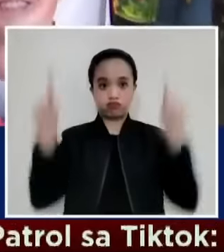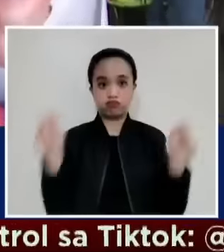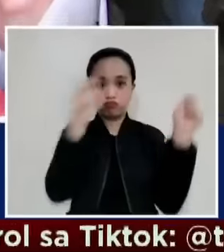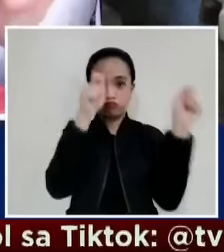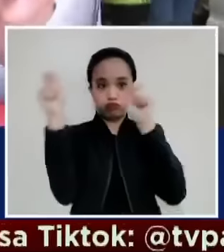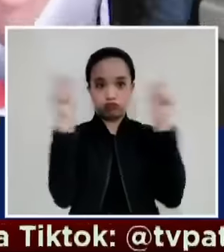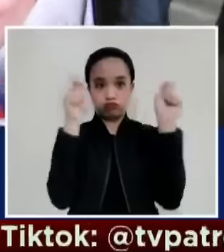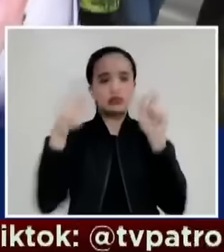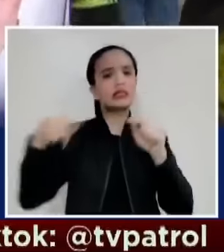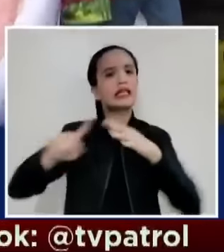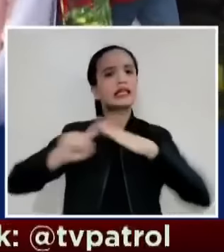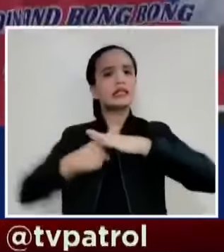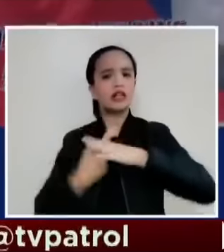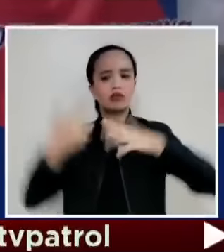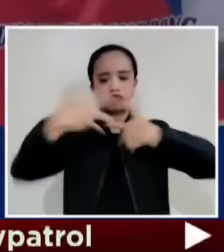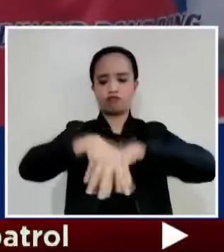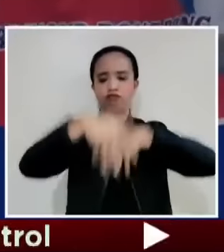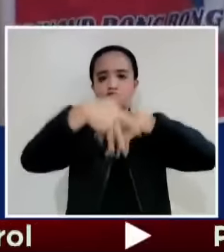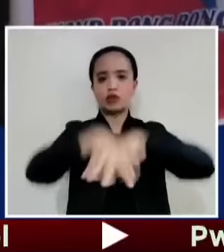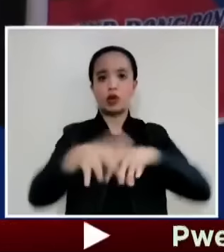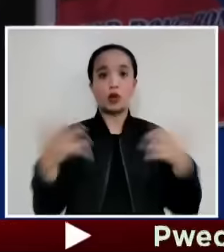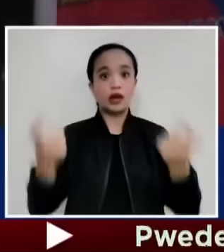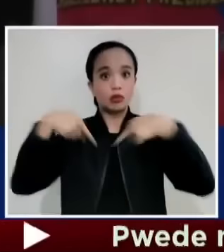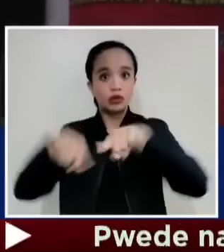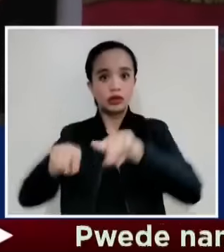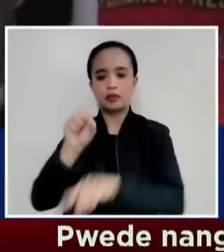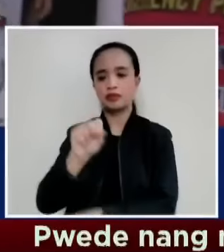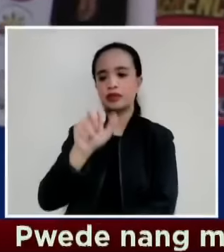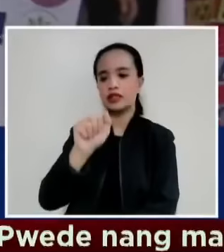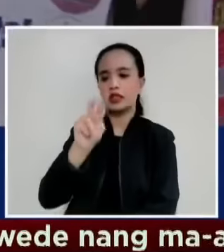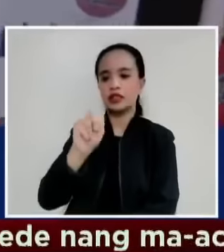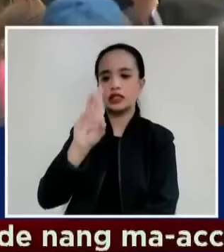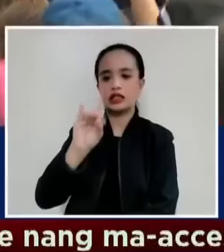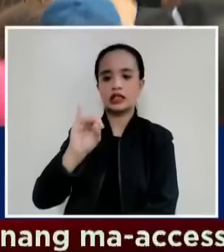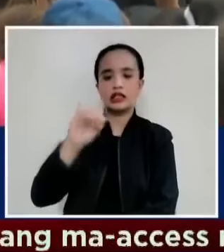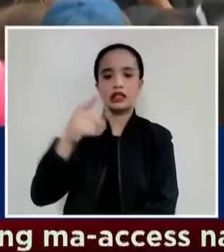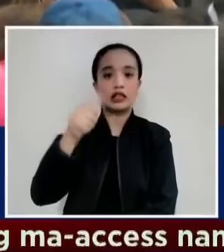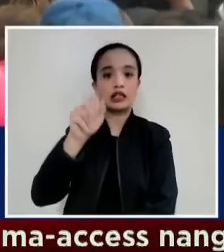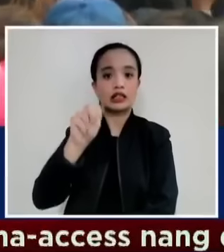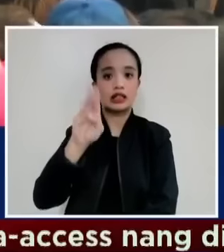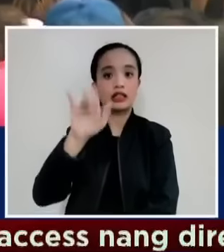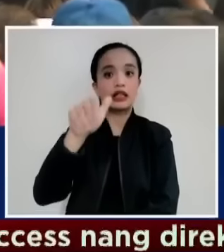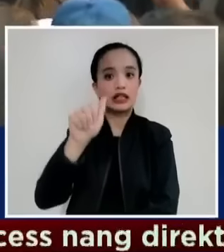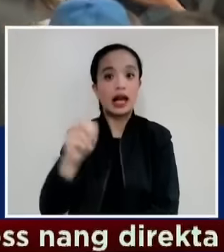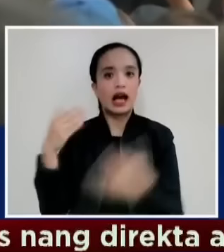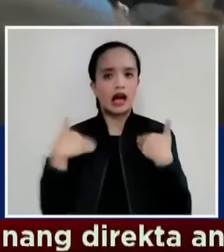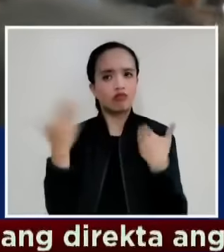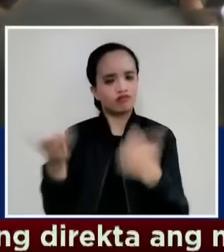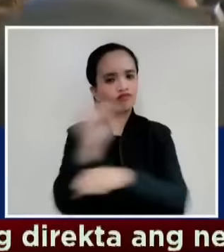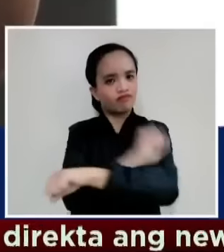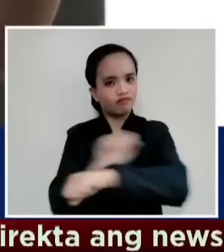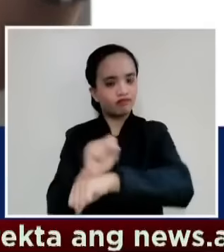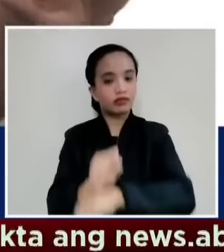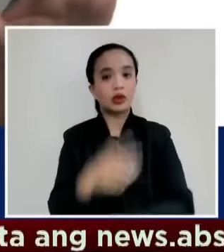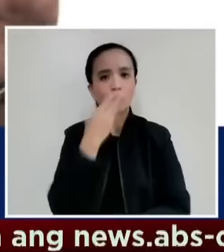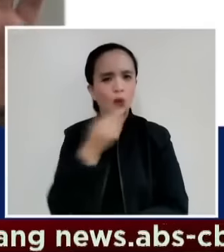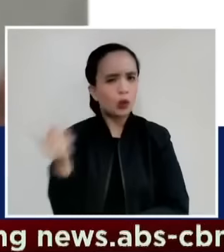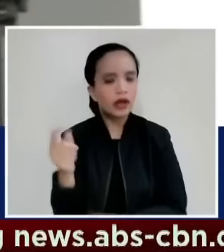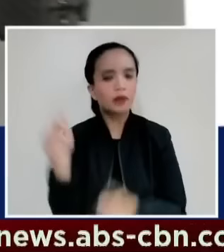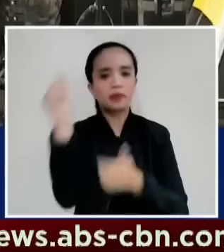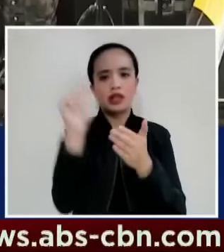nagsimula silang magmarcha papunta sa Sandigan Bayan kung saan naroroon ang kanilang entablado. Mga volunteer artist ang